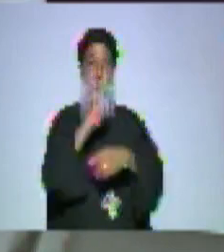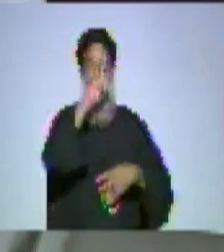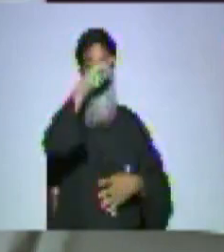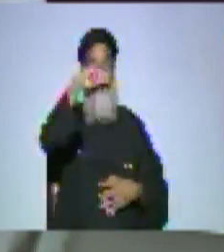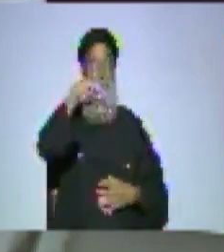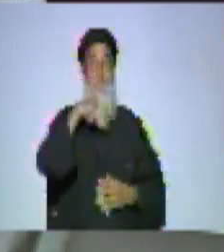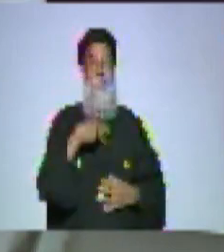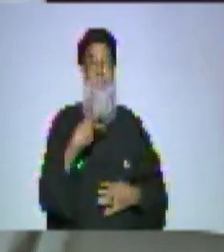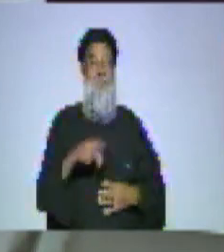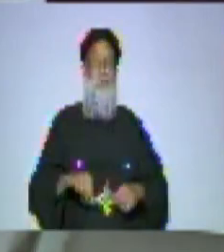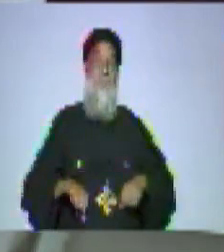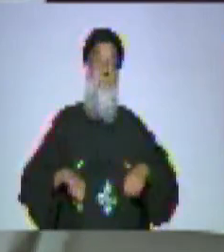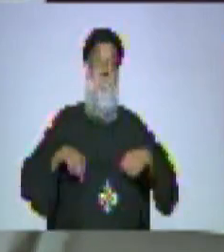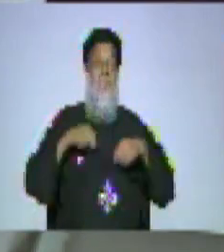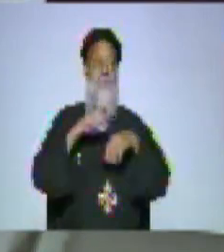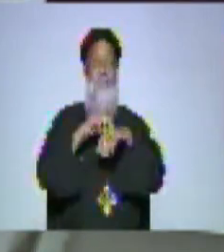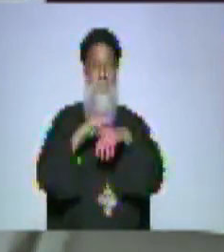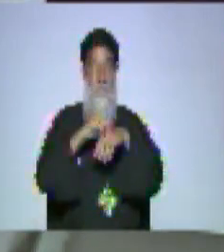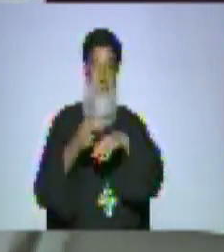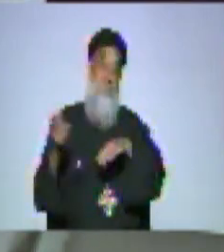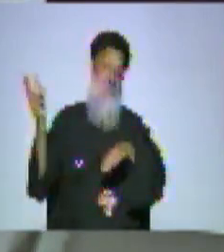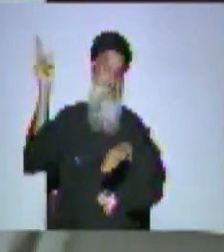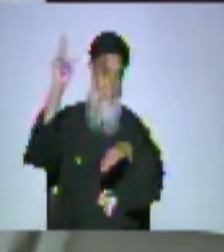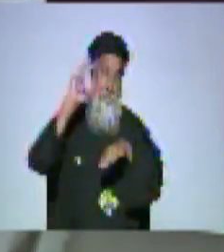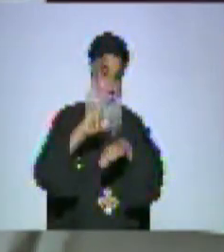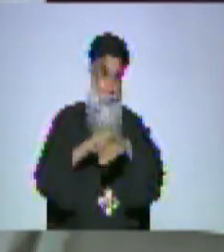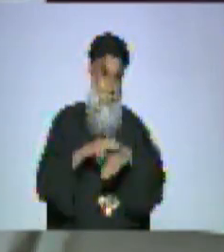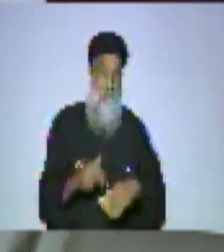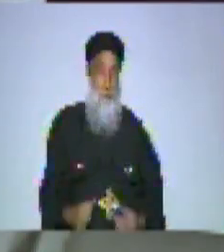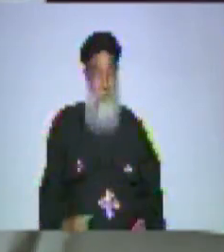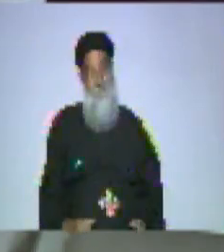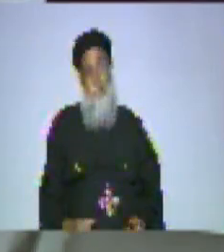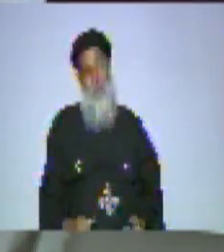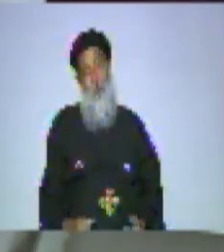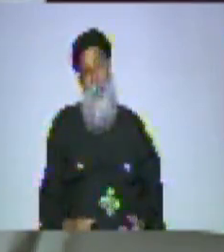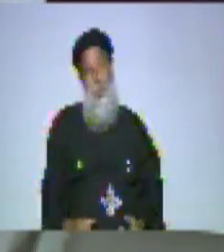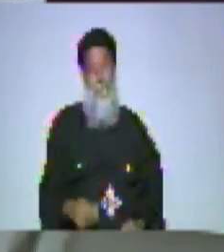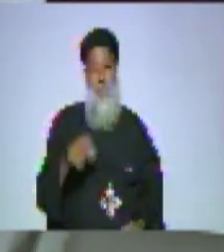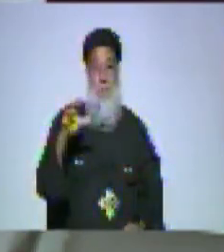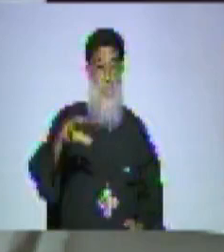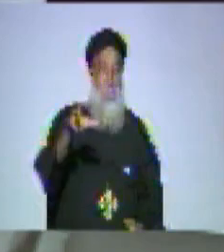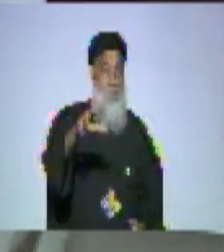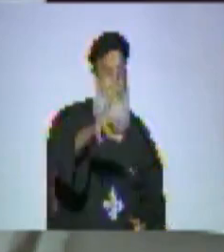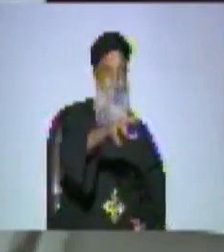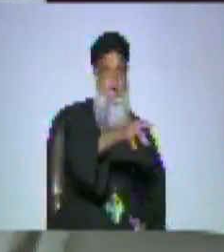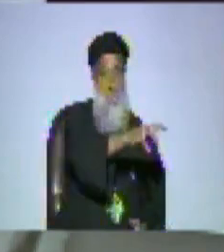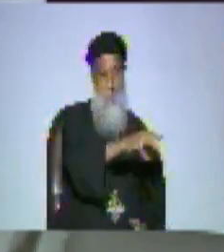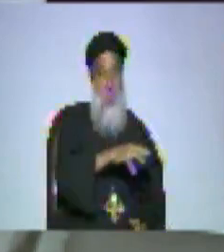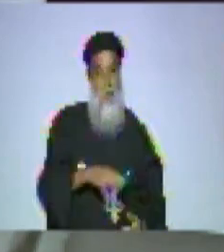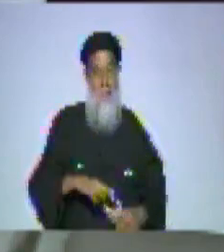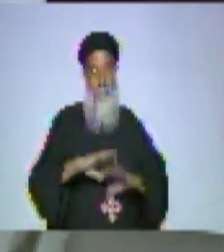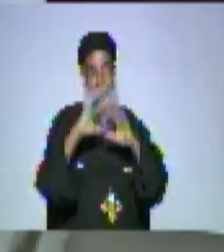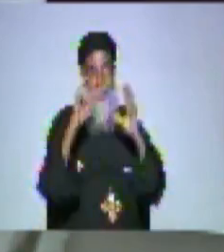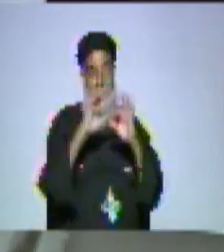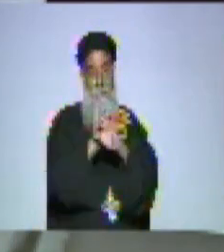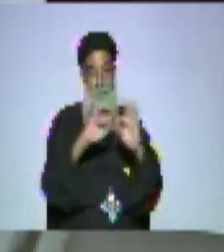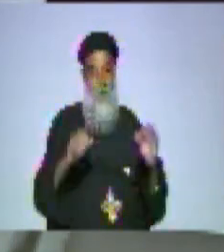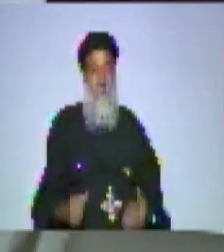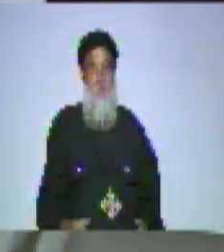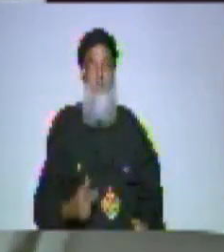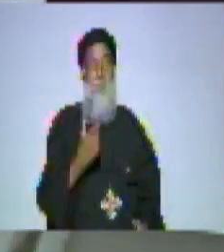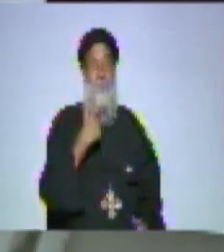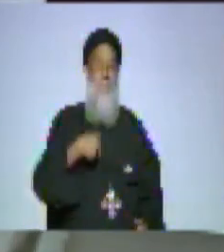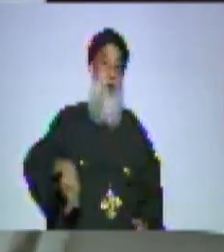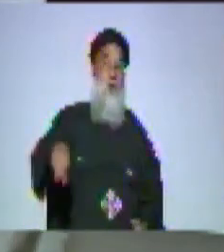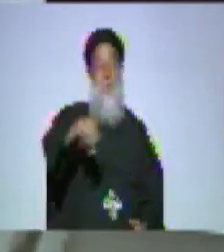لحياه الانسان وكمان الامم والدول وكله كله انه